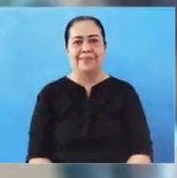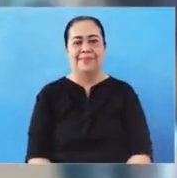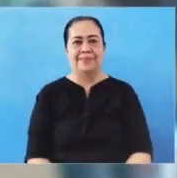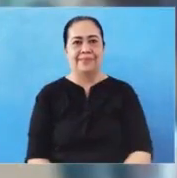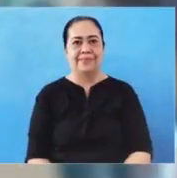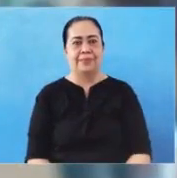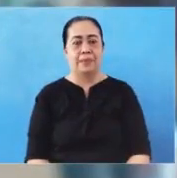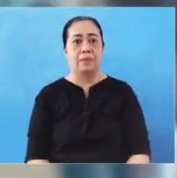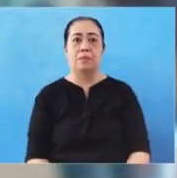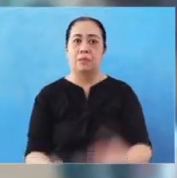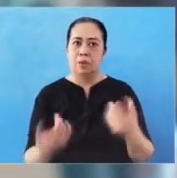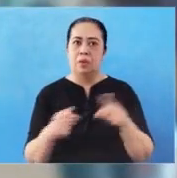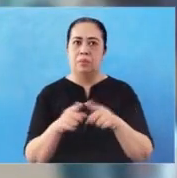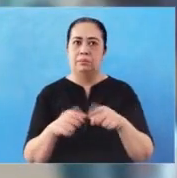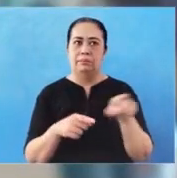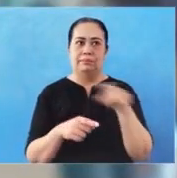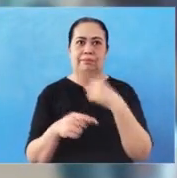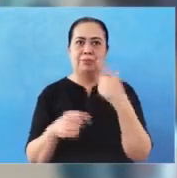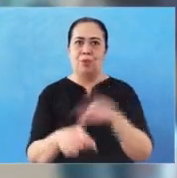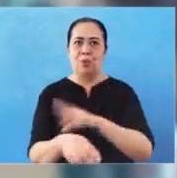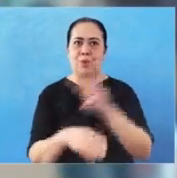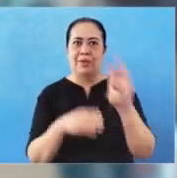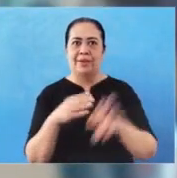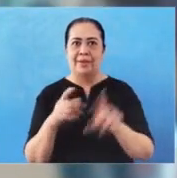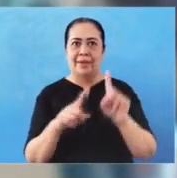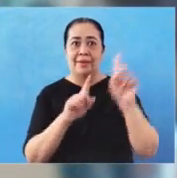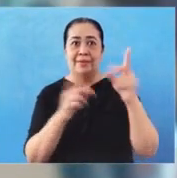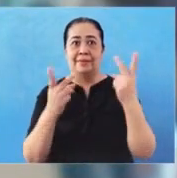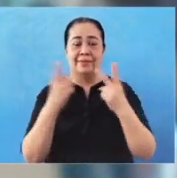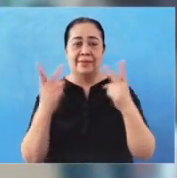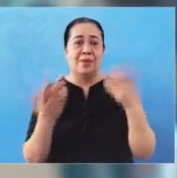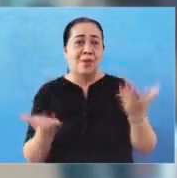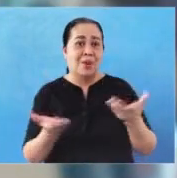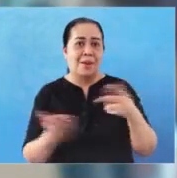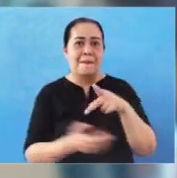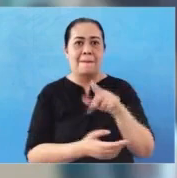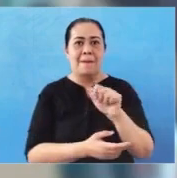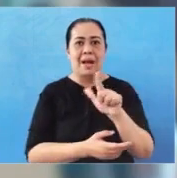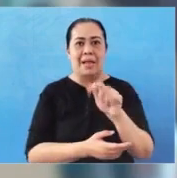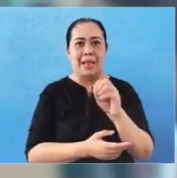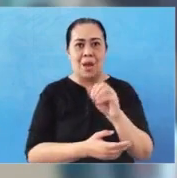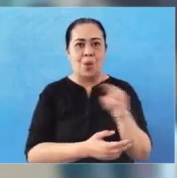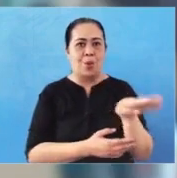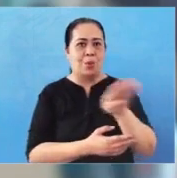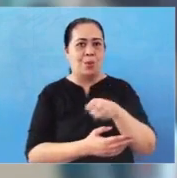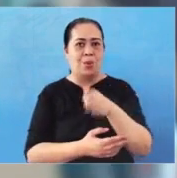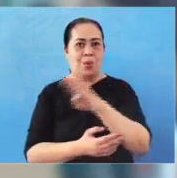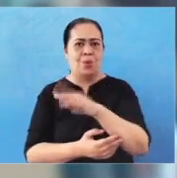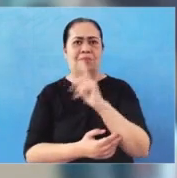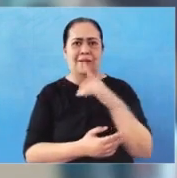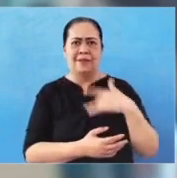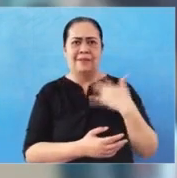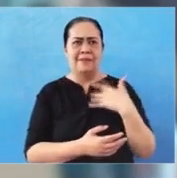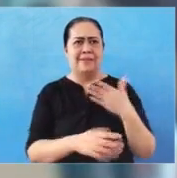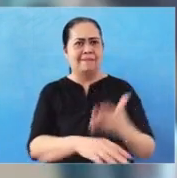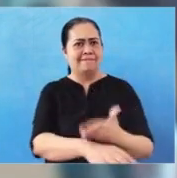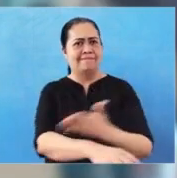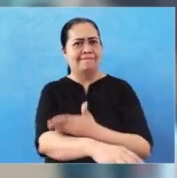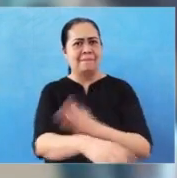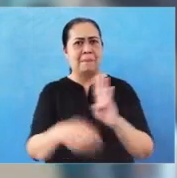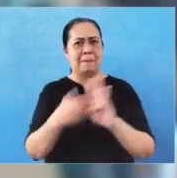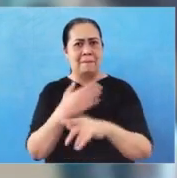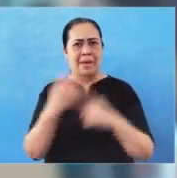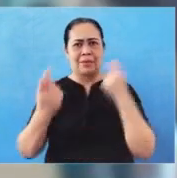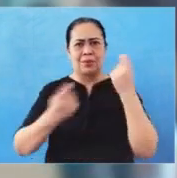Hindi rin pinalampas ng ilang nag-long weekend ang pagpasyal sa Panglao, Bohol. Sabi ng lokal na pamahalaan, ramdam na ang unti-unting baliksigla ng turismo